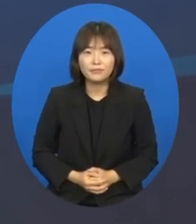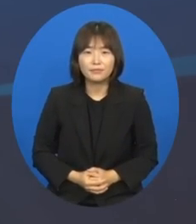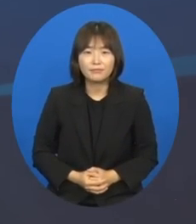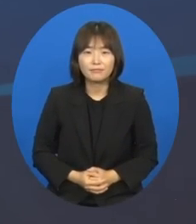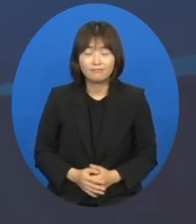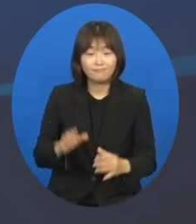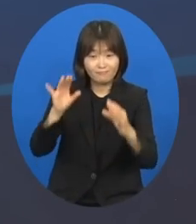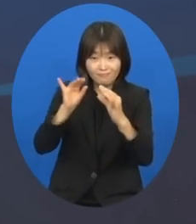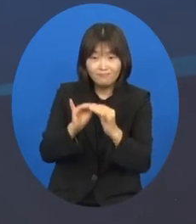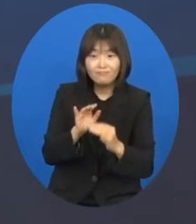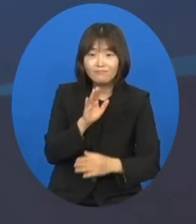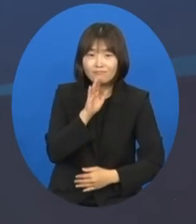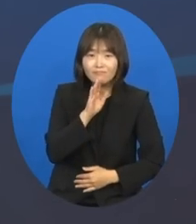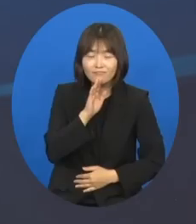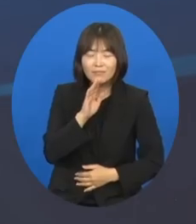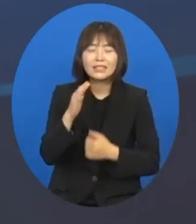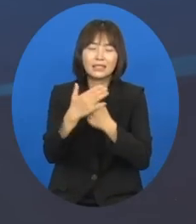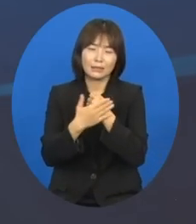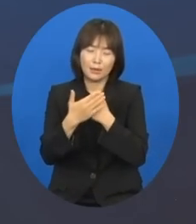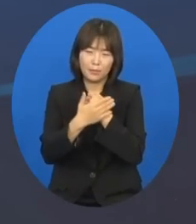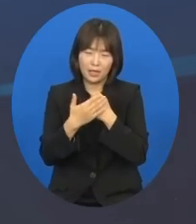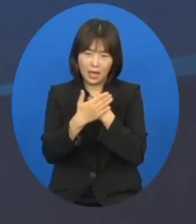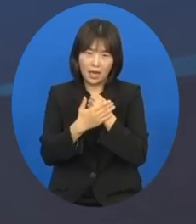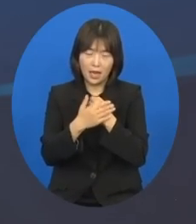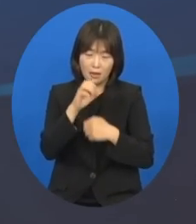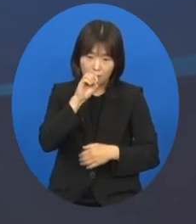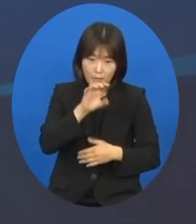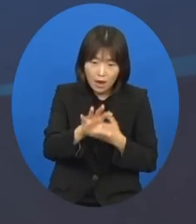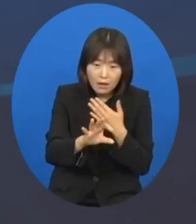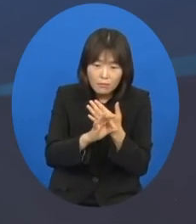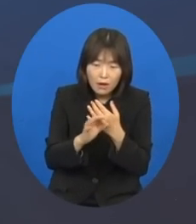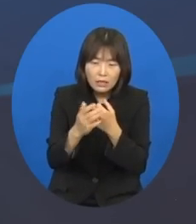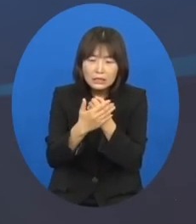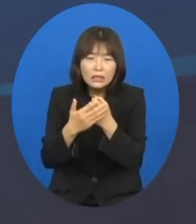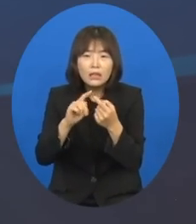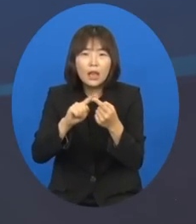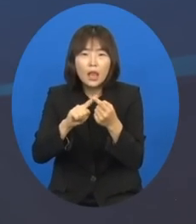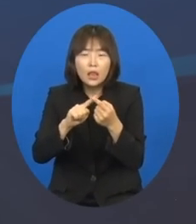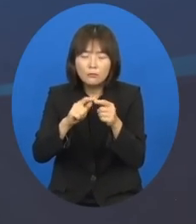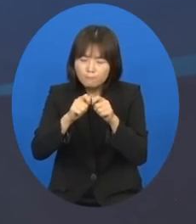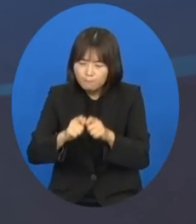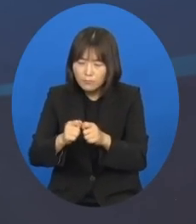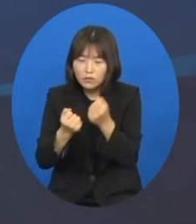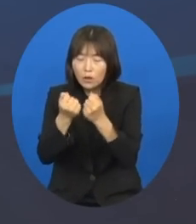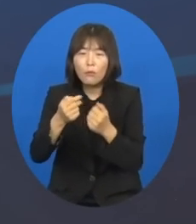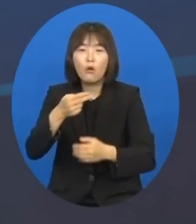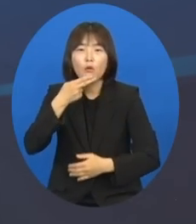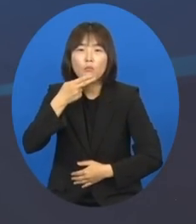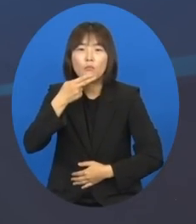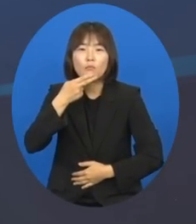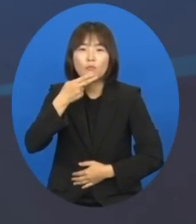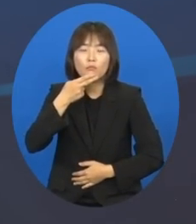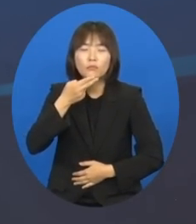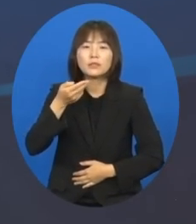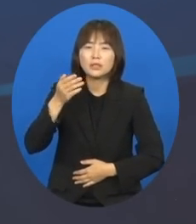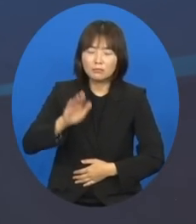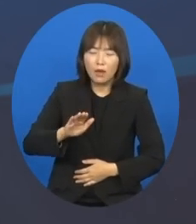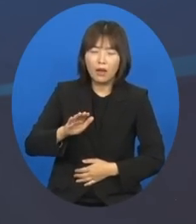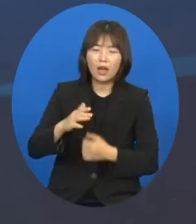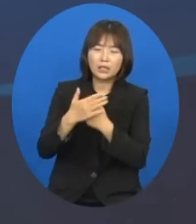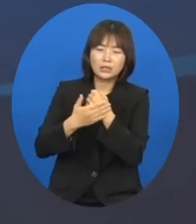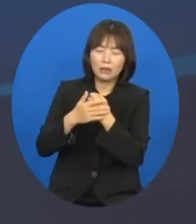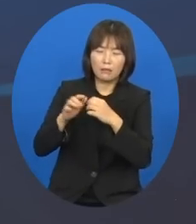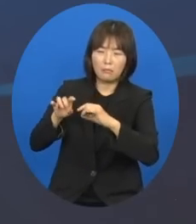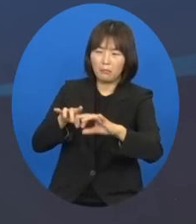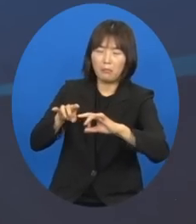여러분 은혜입니다 그러면은 은혜를 설명하지 않아도 은혜지요 하나님의 은혜가